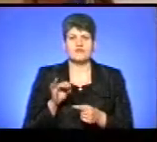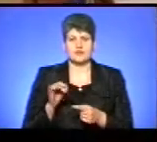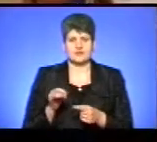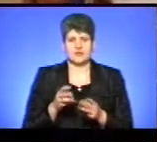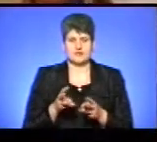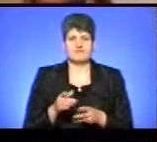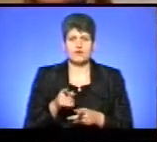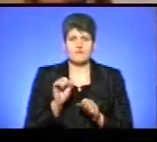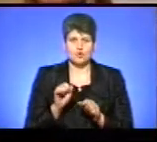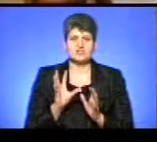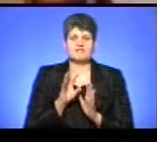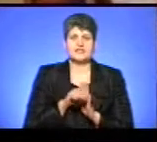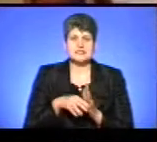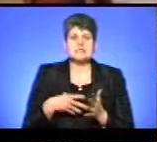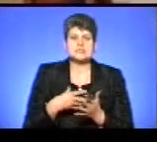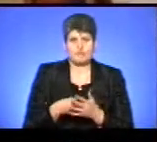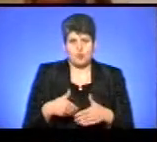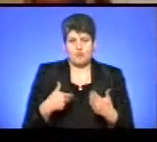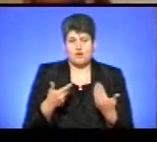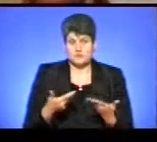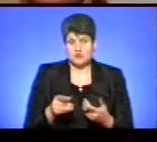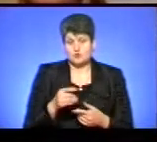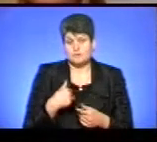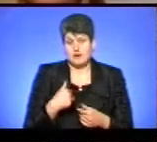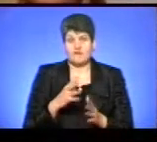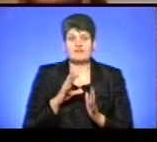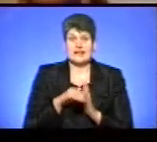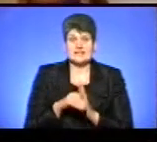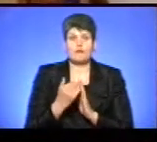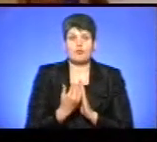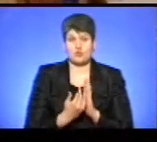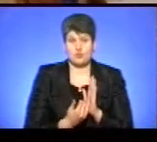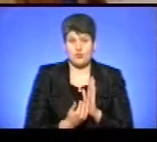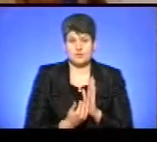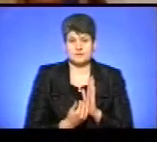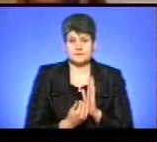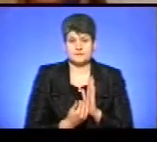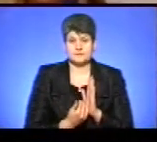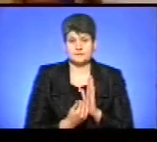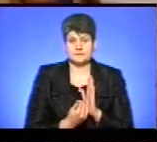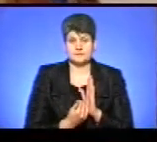Ви можете внести свою пропозицію, щоб ми її внесли в протокол?